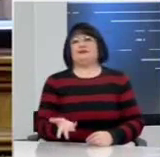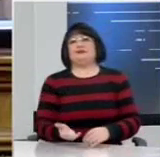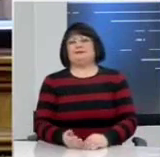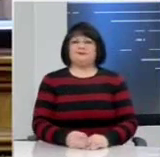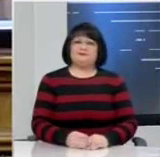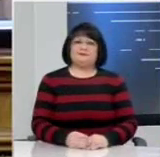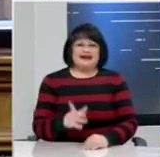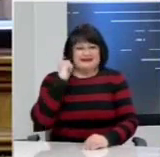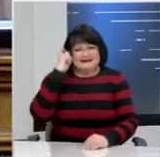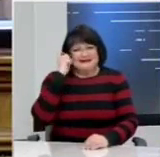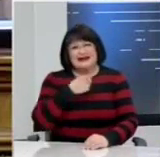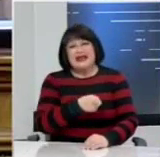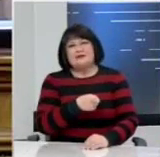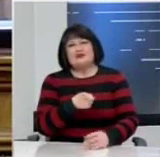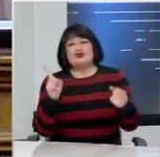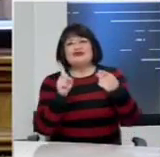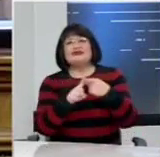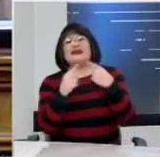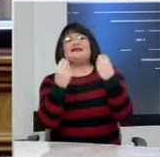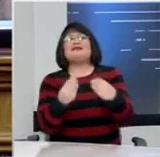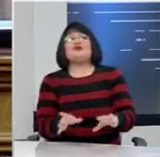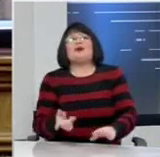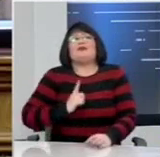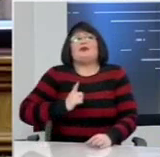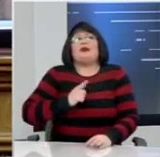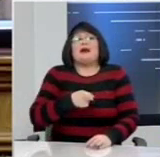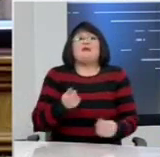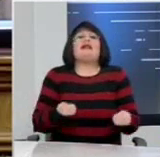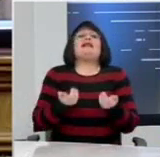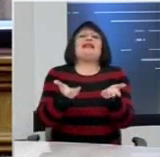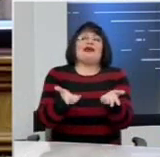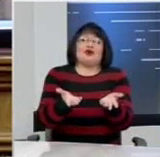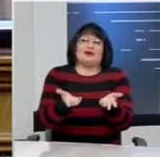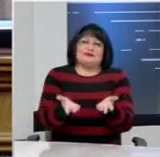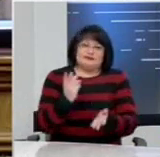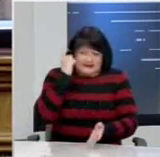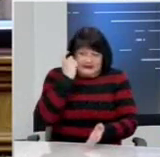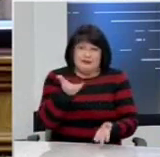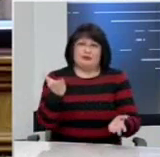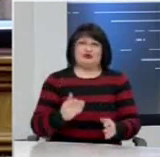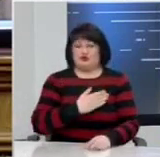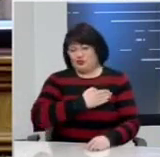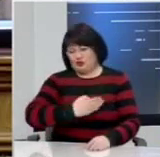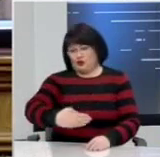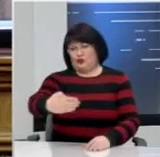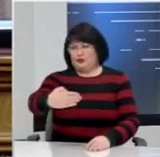Φανταστείτε δηλαδή να μην είχε πάει και καλύτερα το αναμενωμένο που θα γινόταν. Και όλο αυτό το